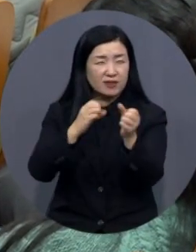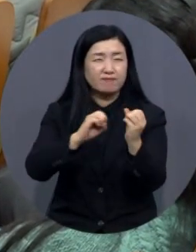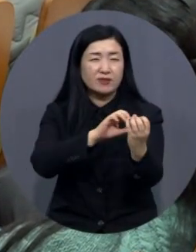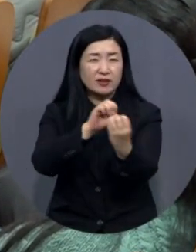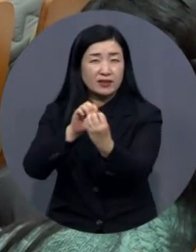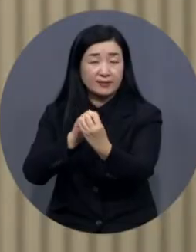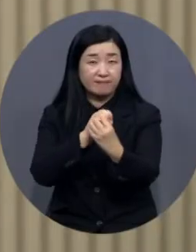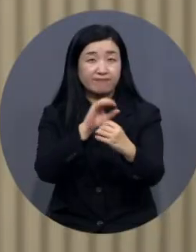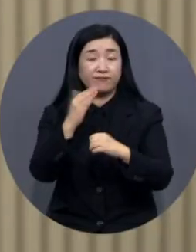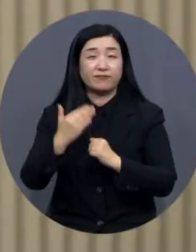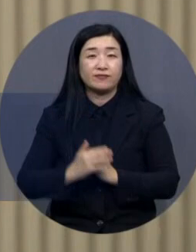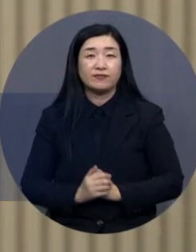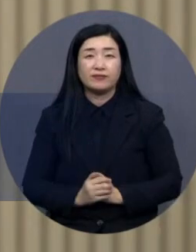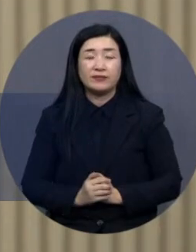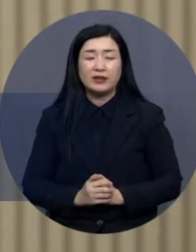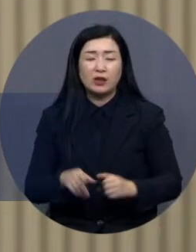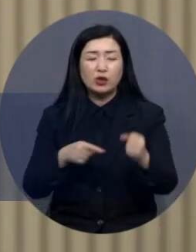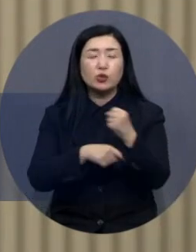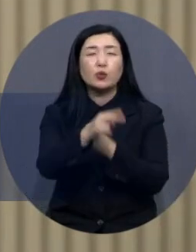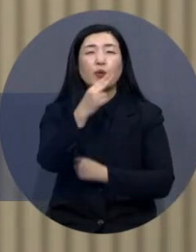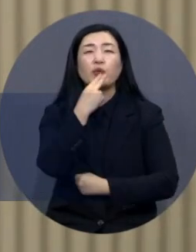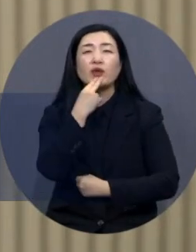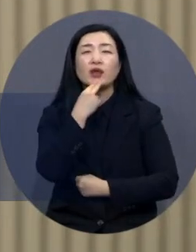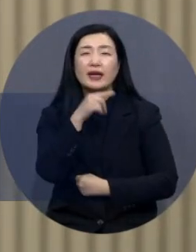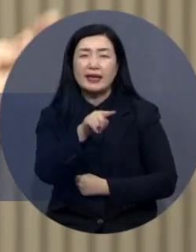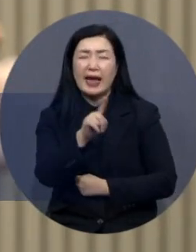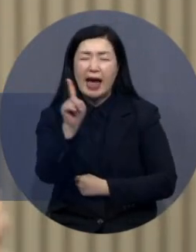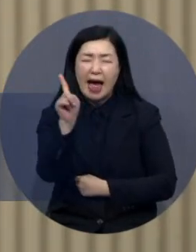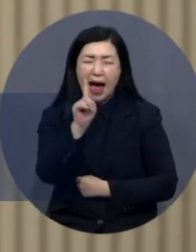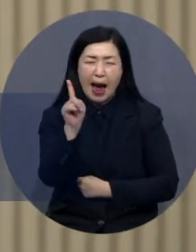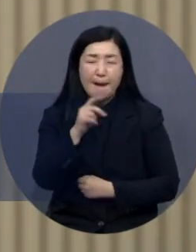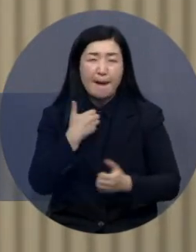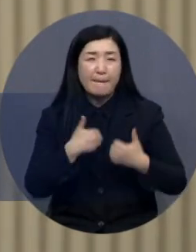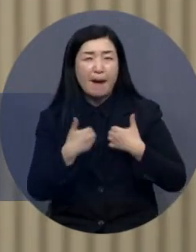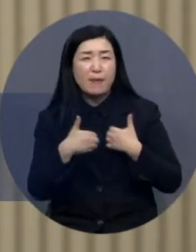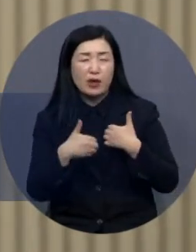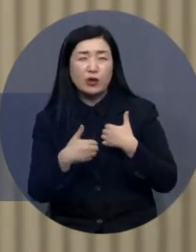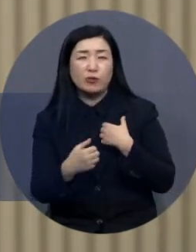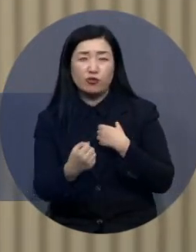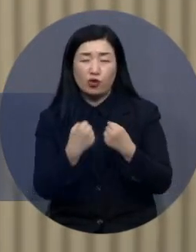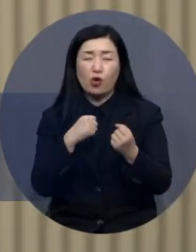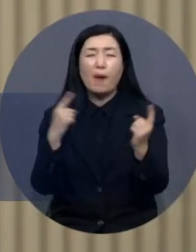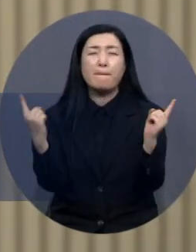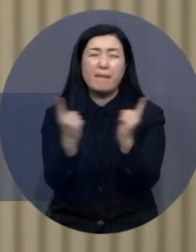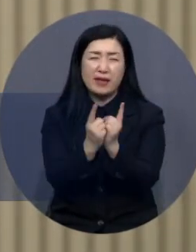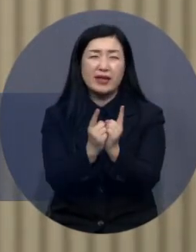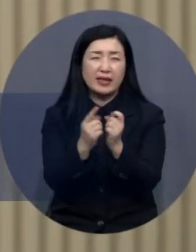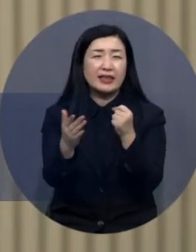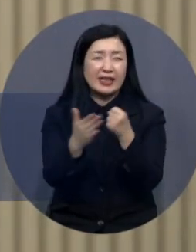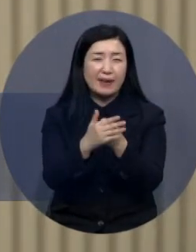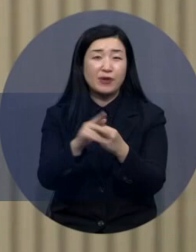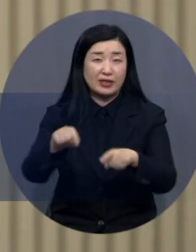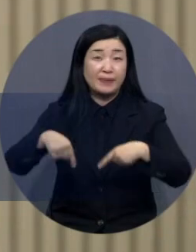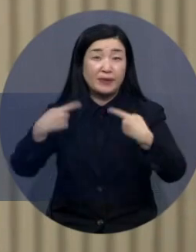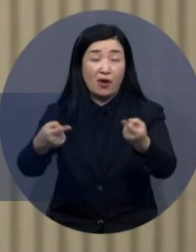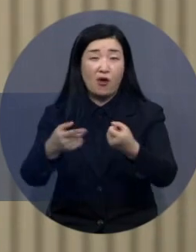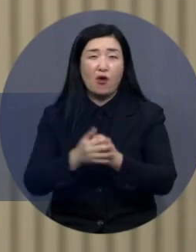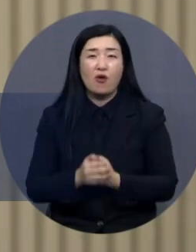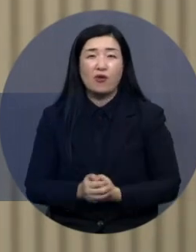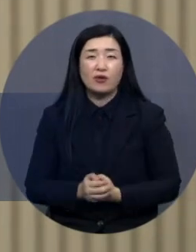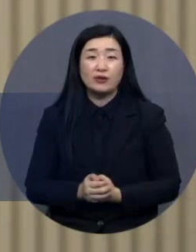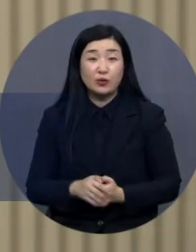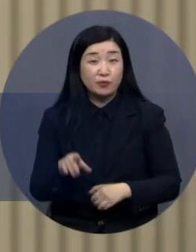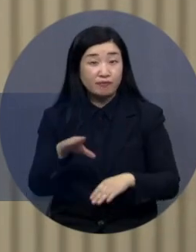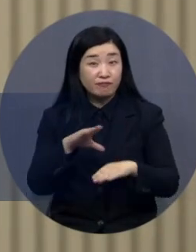진행했습니다. 이유 없이 아무리 바쁘든 만사식교회 가서 만나야 되겠다 해서 왔습니다. 이제 좀